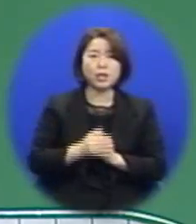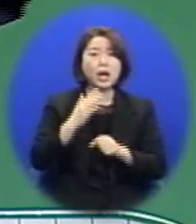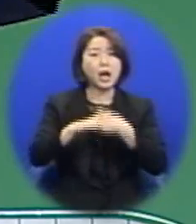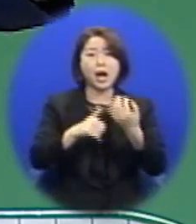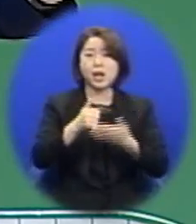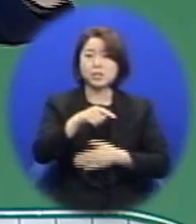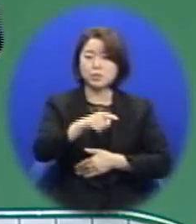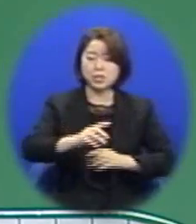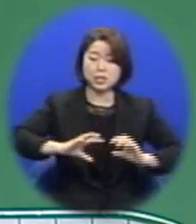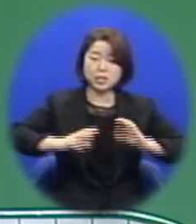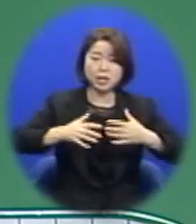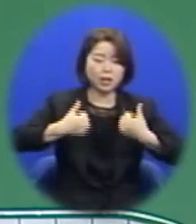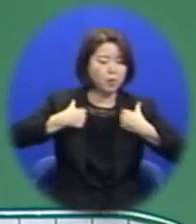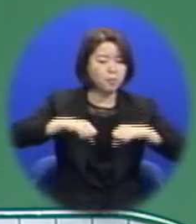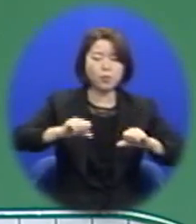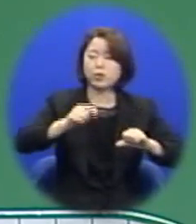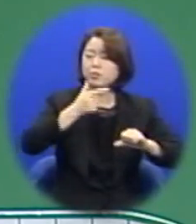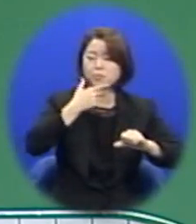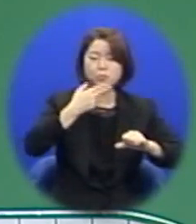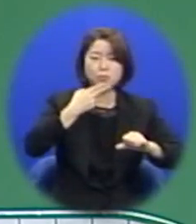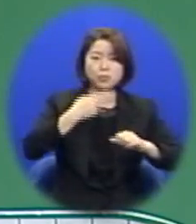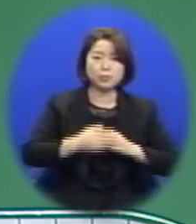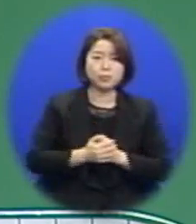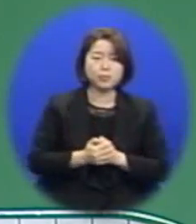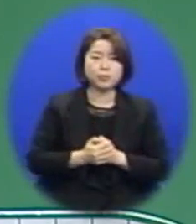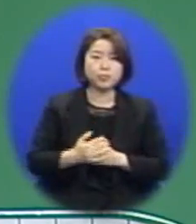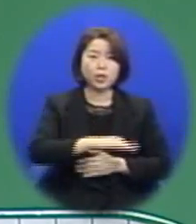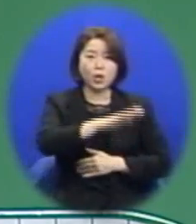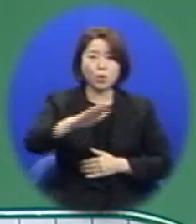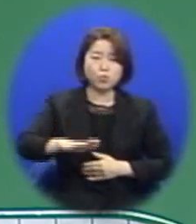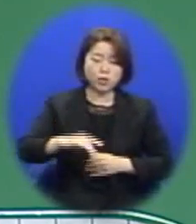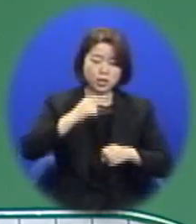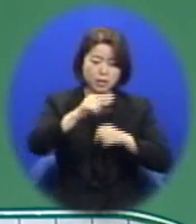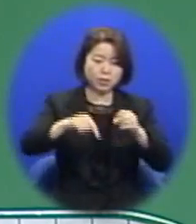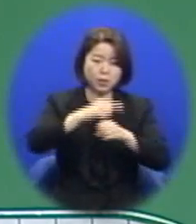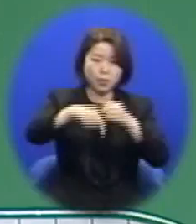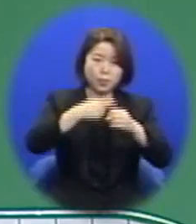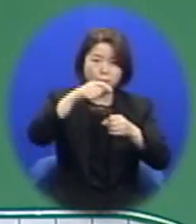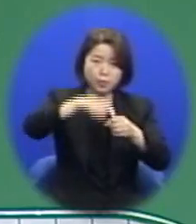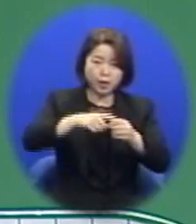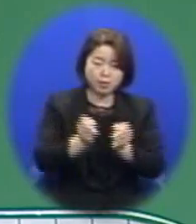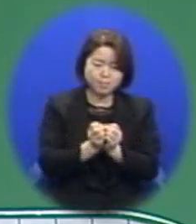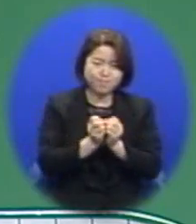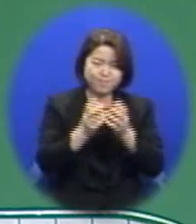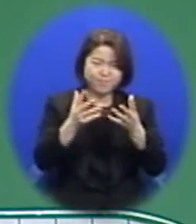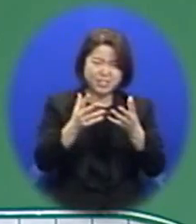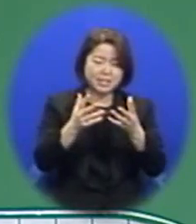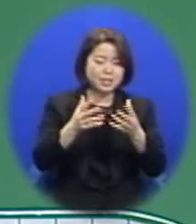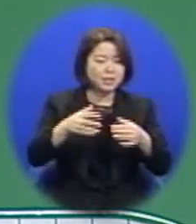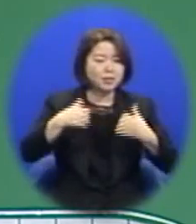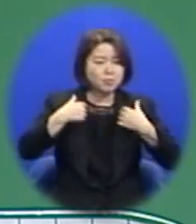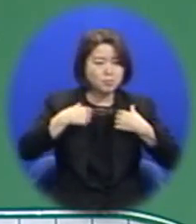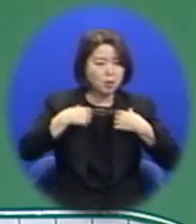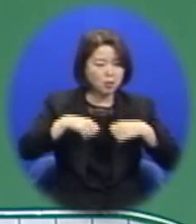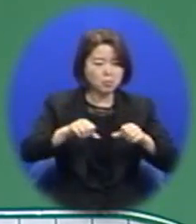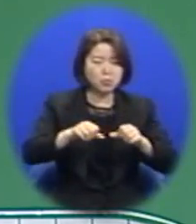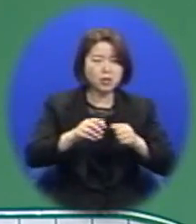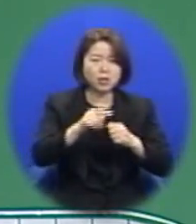하나님이 이 나라를 포기하실 수 없어요. 우리에게 핵무기가 필요하거나 미국이나 중국을 의지해야 되는 문제가